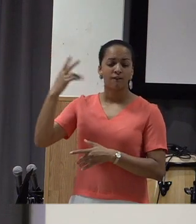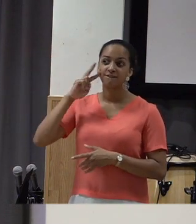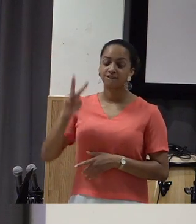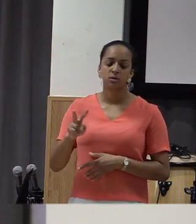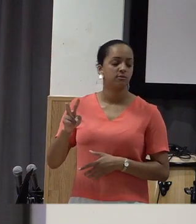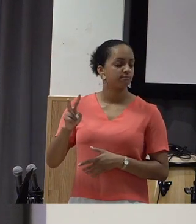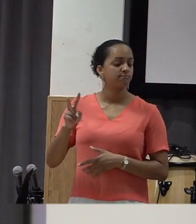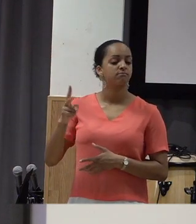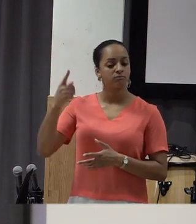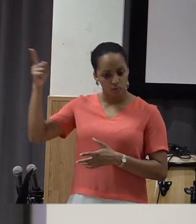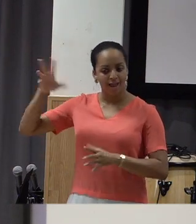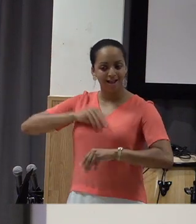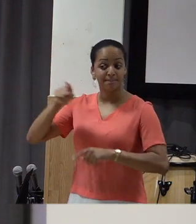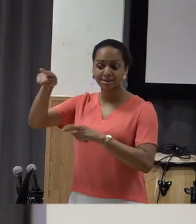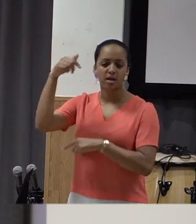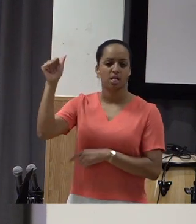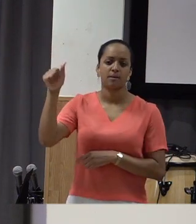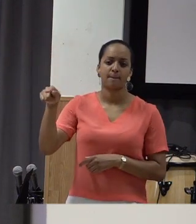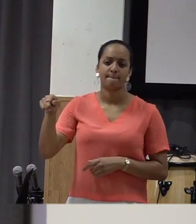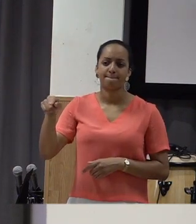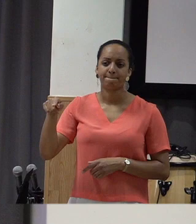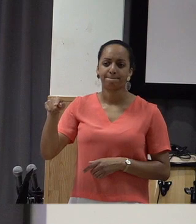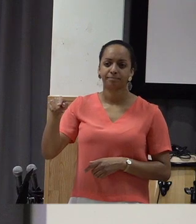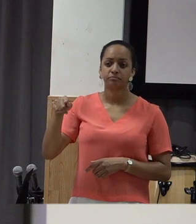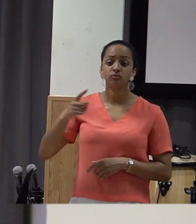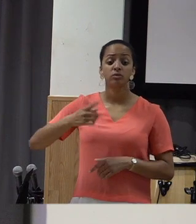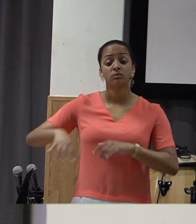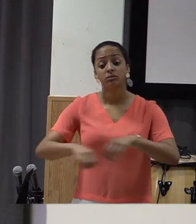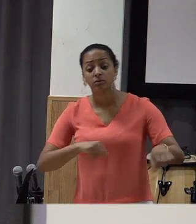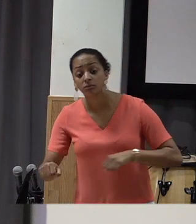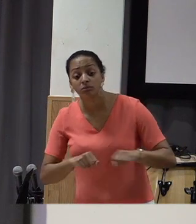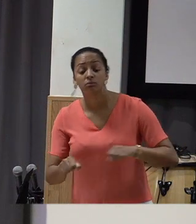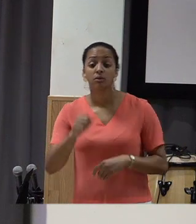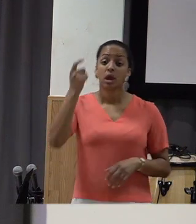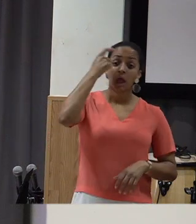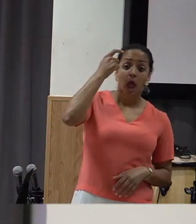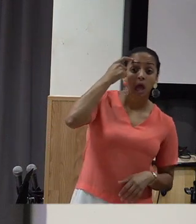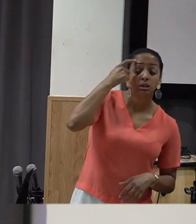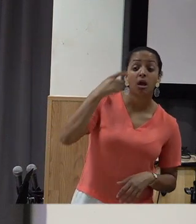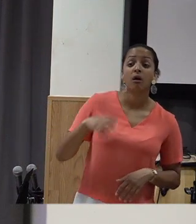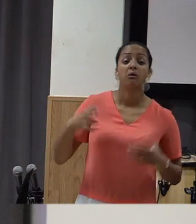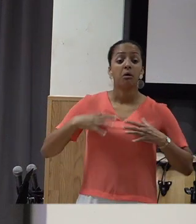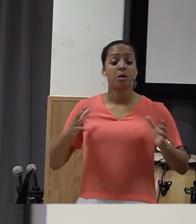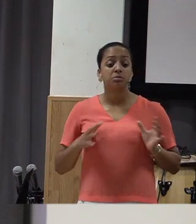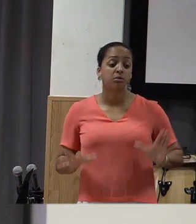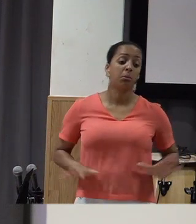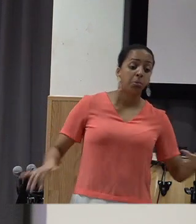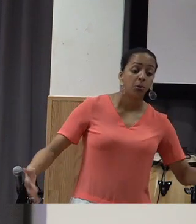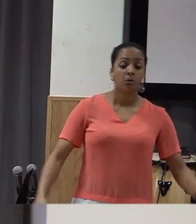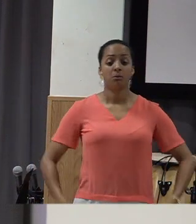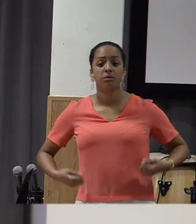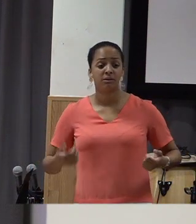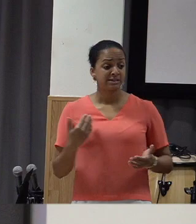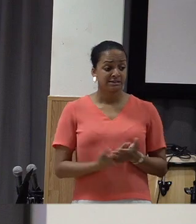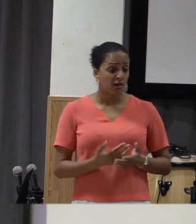à l'heure, le frère Blanchard disait que ce n'est pas par nos mérites, que ce n'est pas par nos œuvres, ni par notre caractère ou notre façon de nous habiller, notre façon d'être. Tu